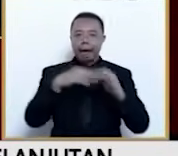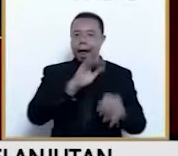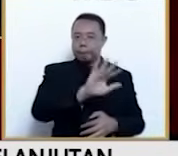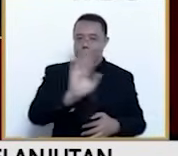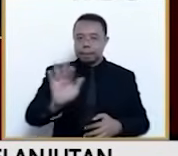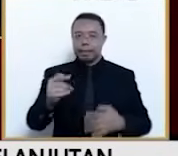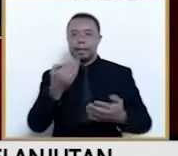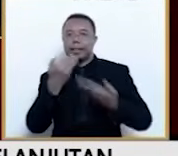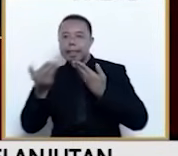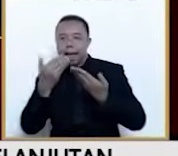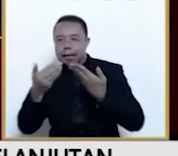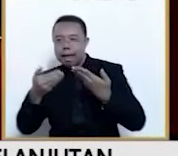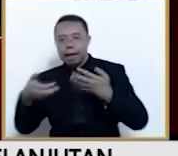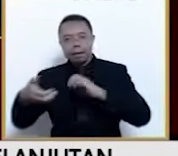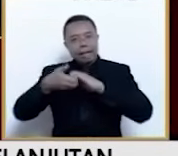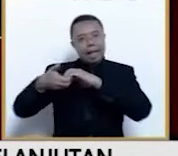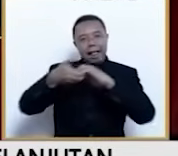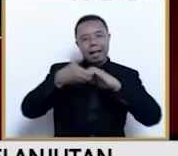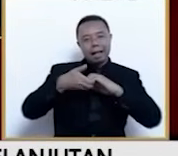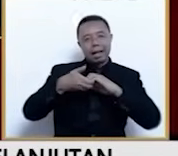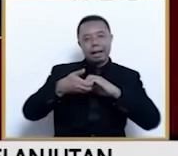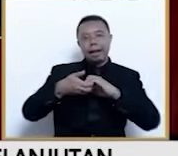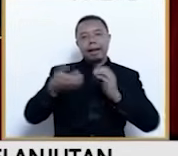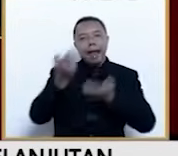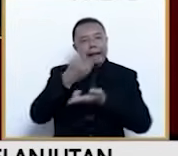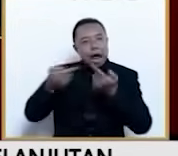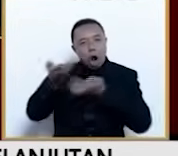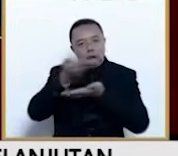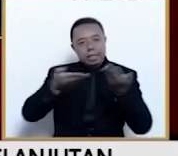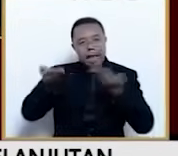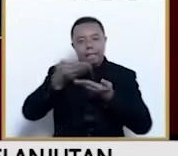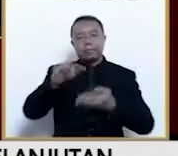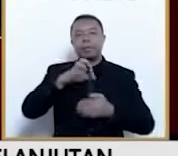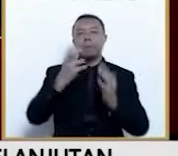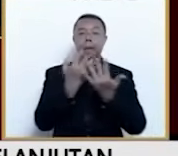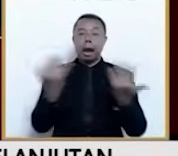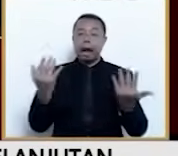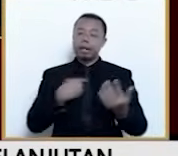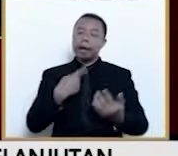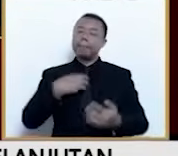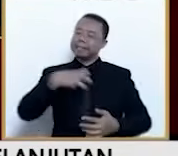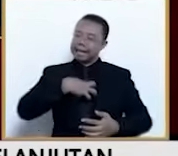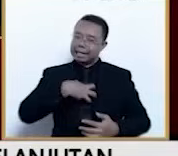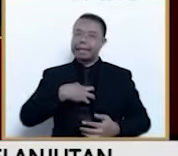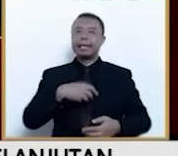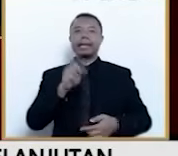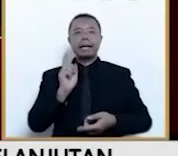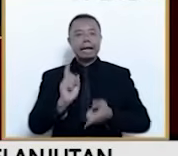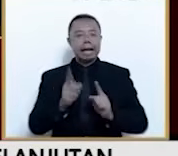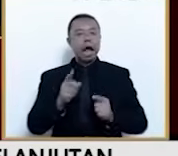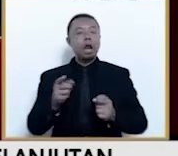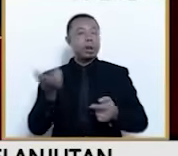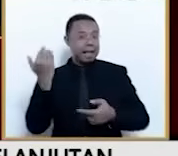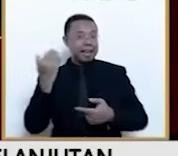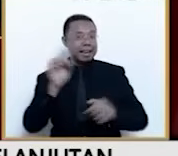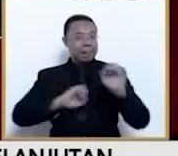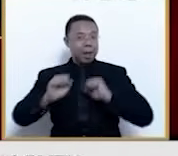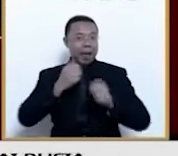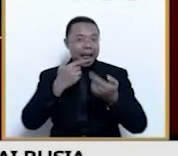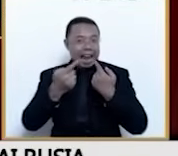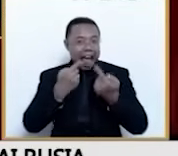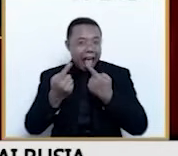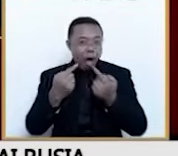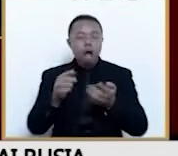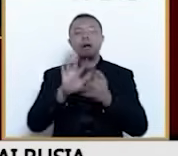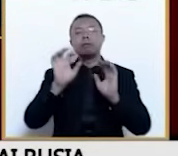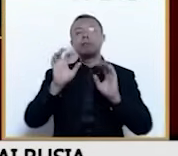akan konsolidasi dan negosiasi dengan warga. Kami yakin dengan tadi, dengan dialog,